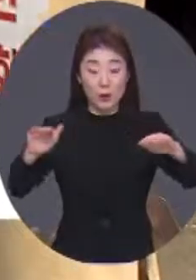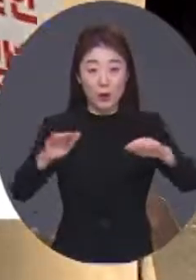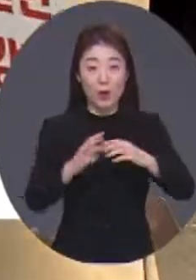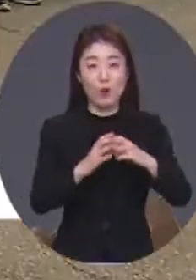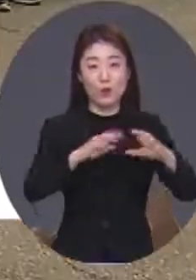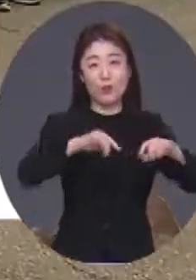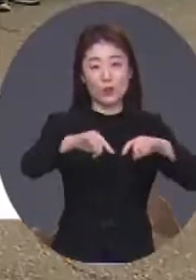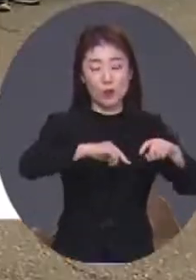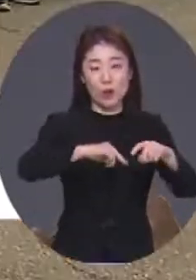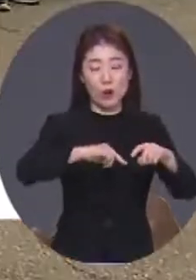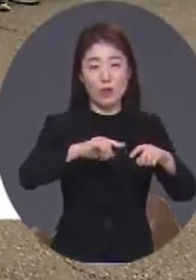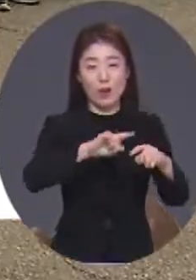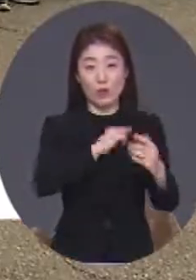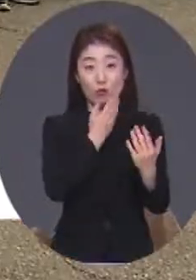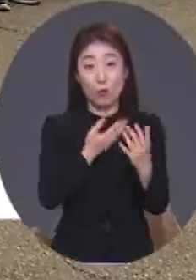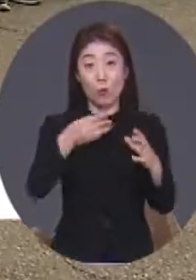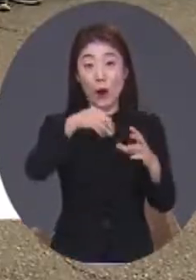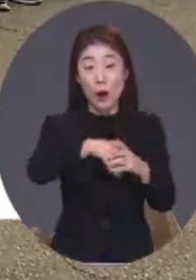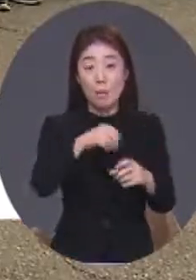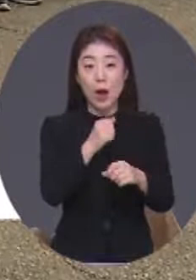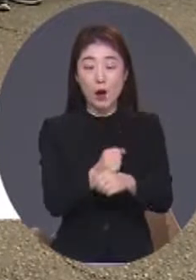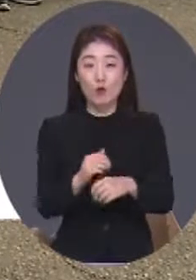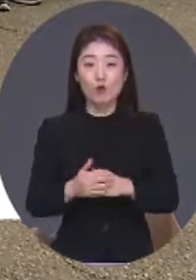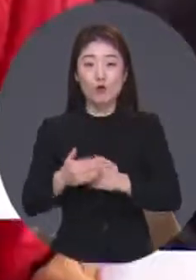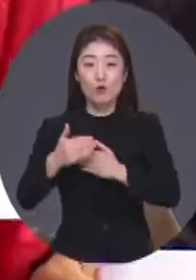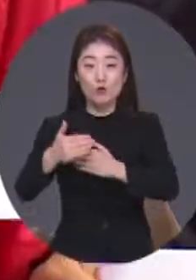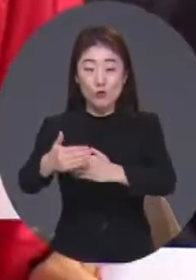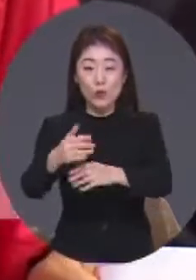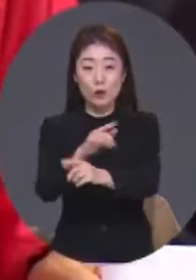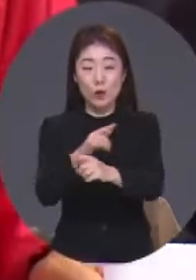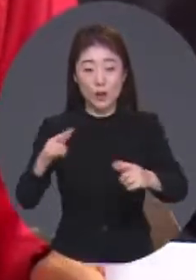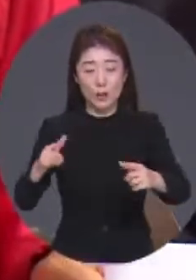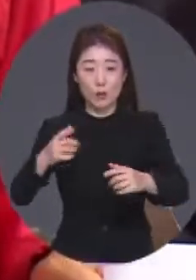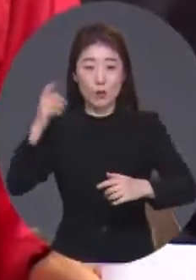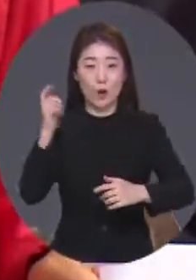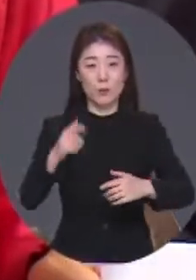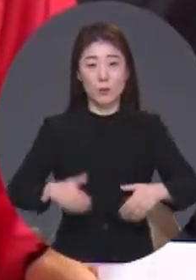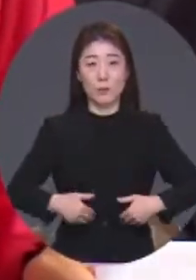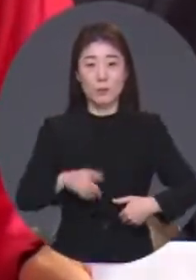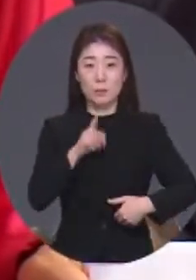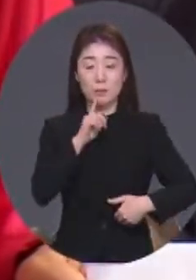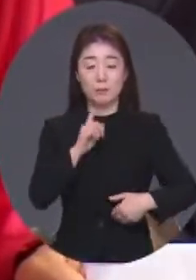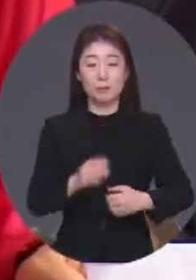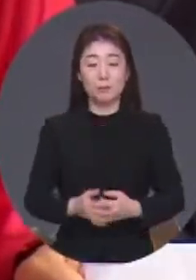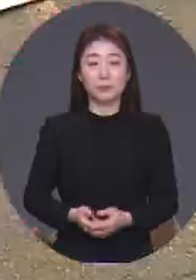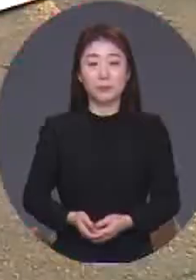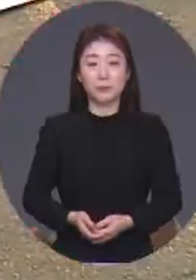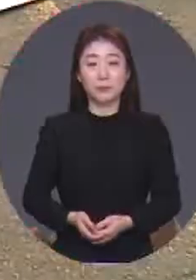국정과제로 우선 채택하고 성평등 추진 체계를 강화해야 한다고 주장했습니다.